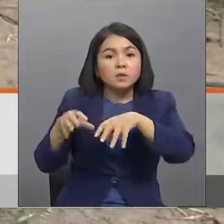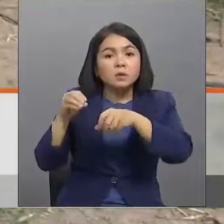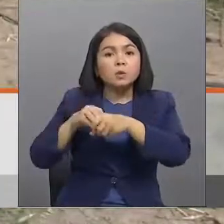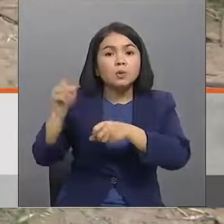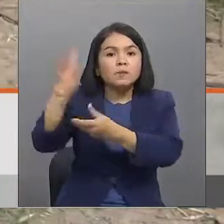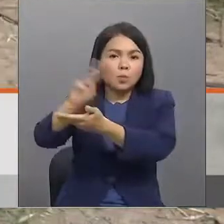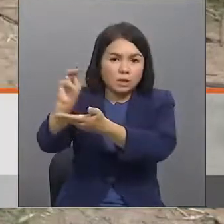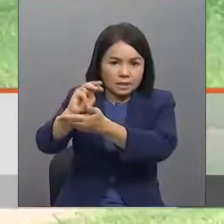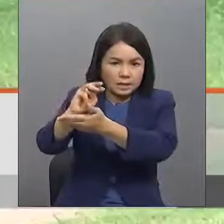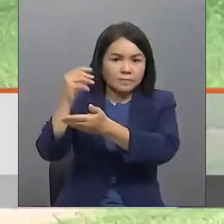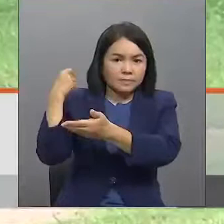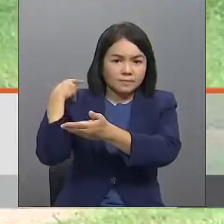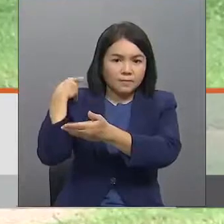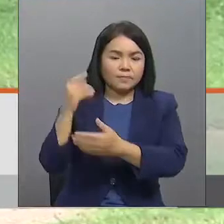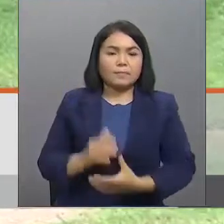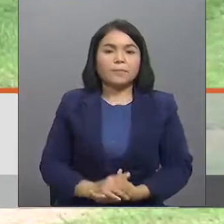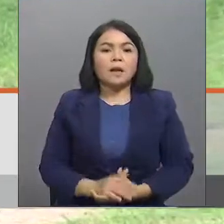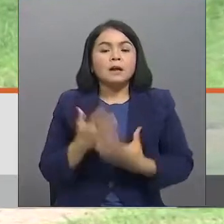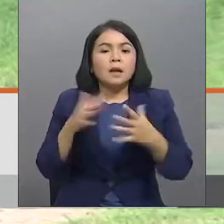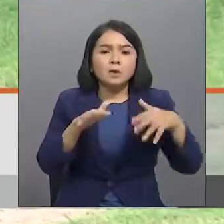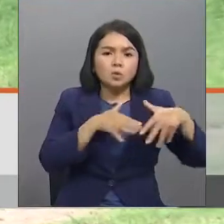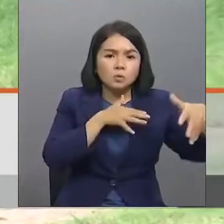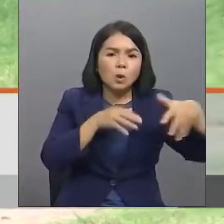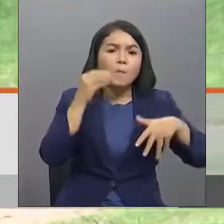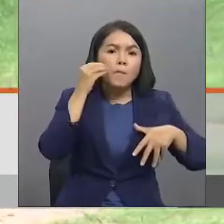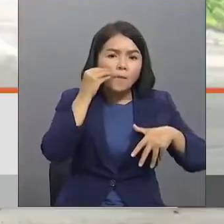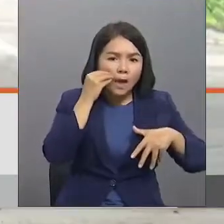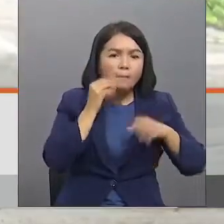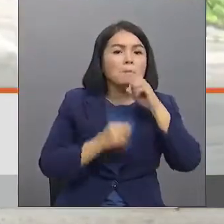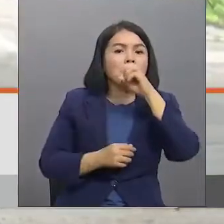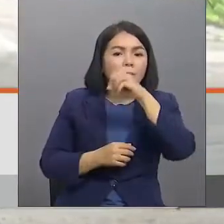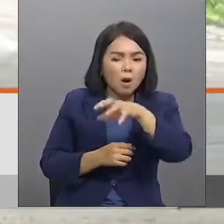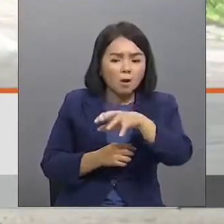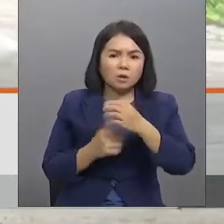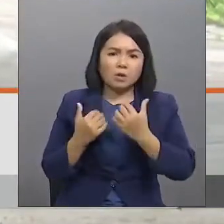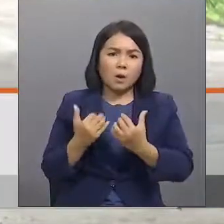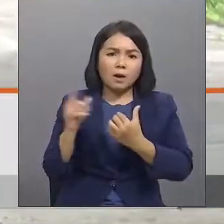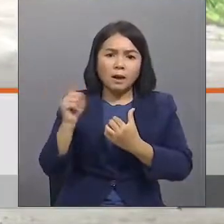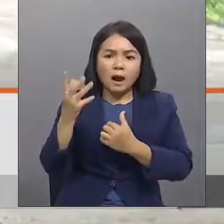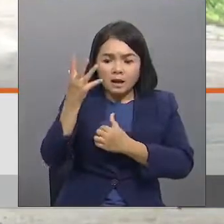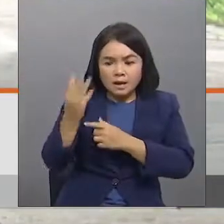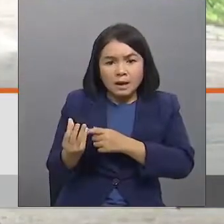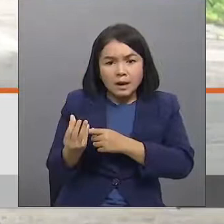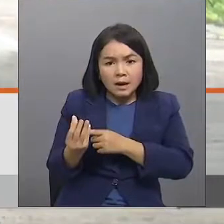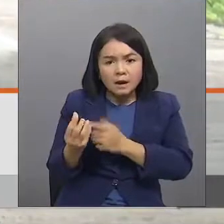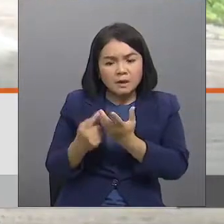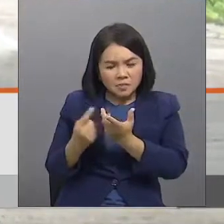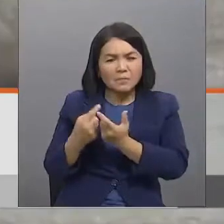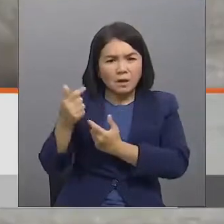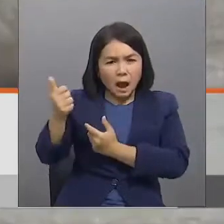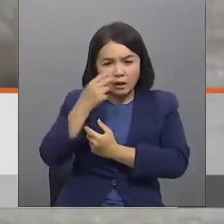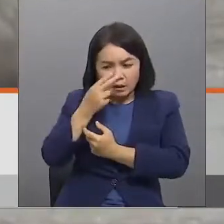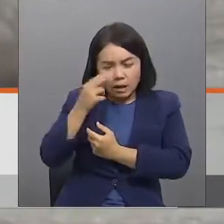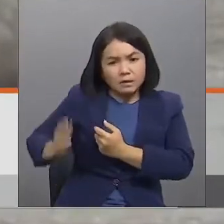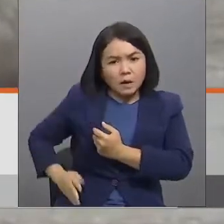ทชาวบ้านที่อาศัยอยู่ในพื้นที่ระบุว่าขณะนี้เหลือสุนัขจรจัดอยู่เพียงไม่กี่ตัวจ